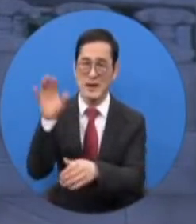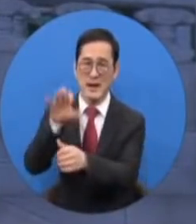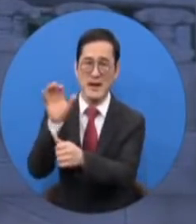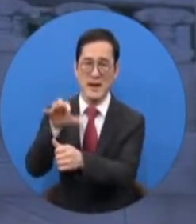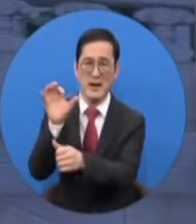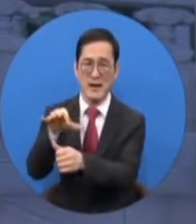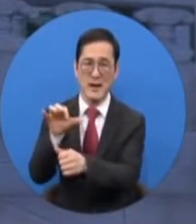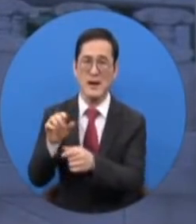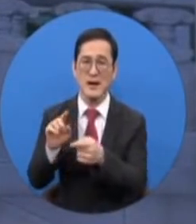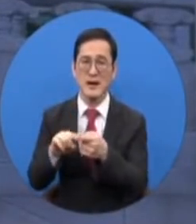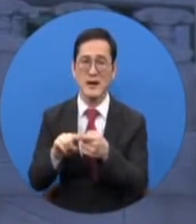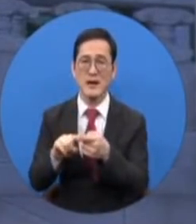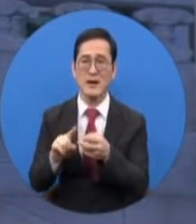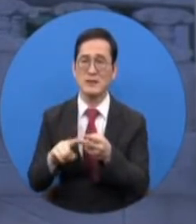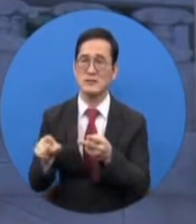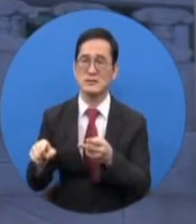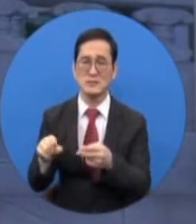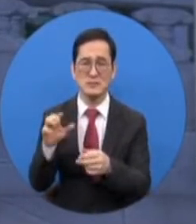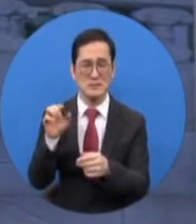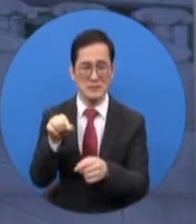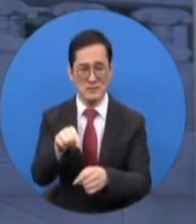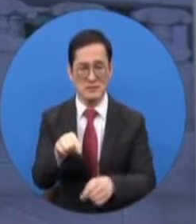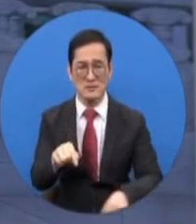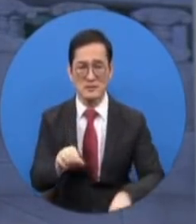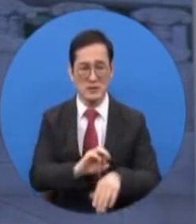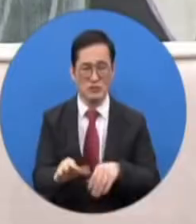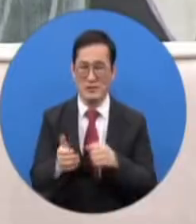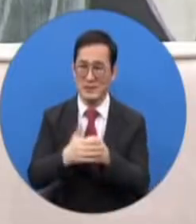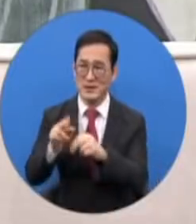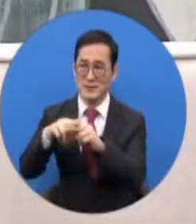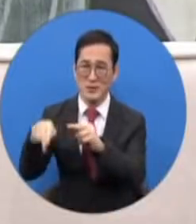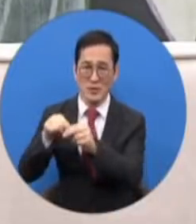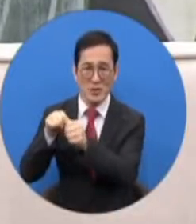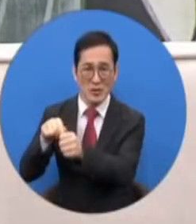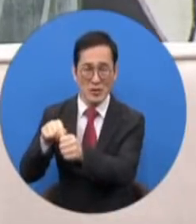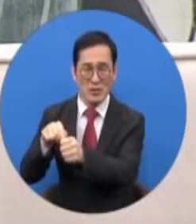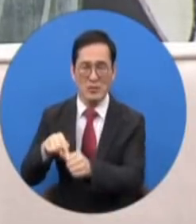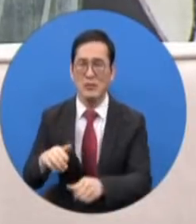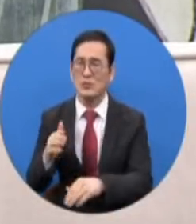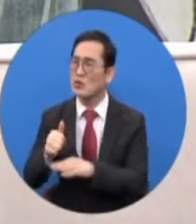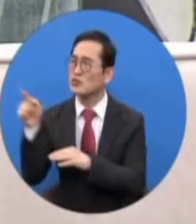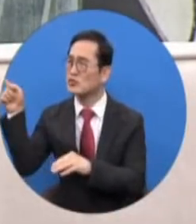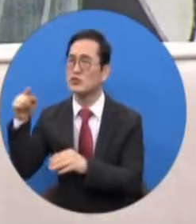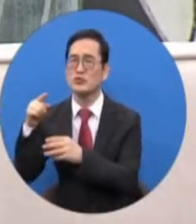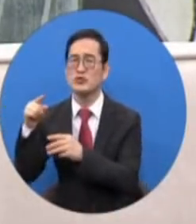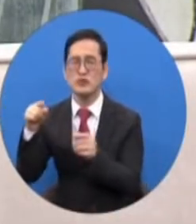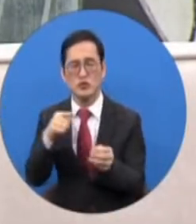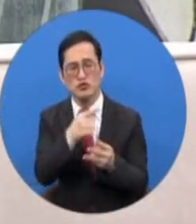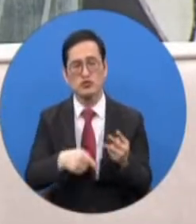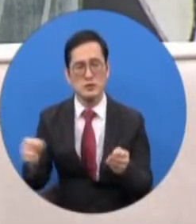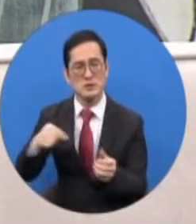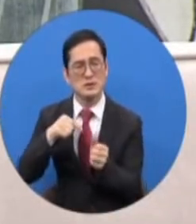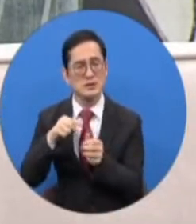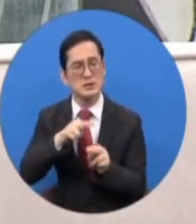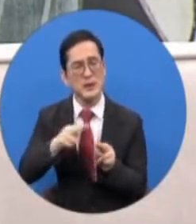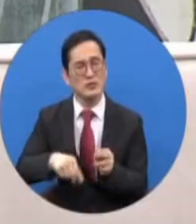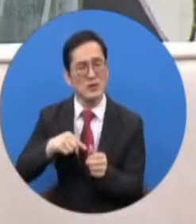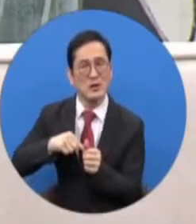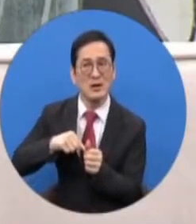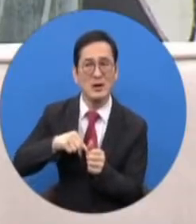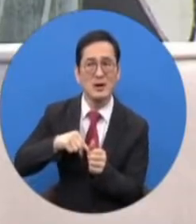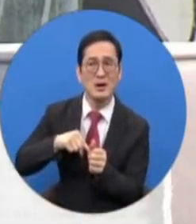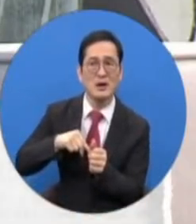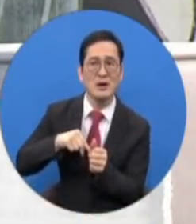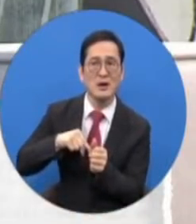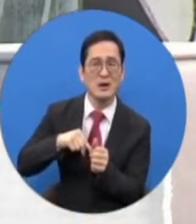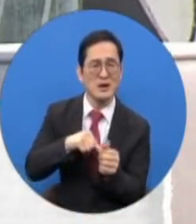다르냐? 민주당에서 비판하고 있죠. 그렇죠. 김오수 총장도 윤석열의 길을 걸을 수 있다라고 보고 있습니다. 사실상. 아니 근데 그렇게